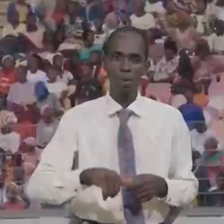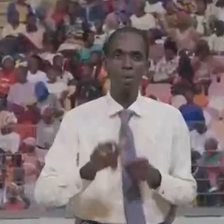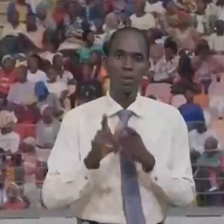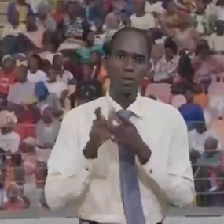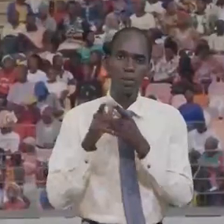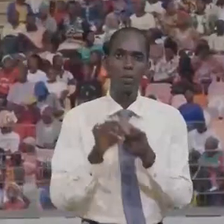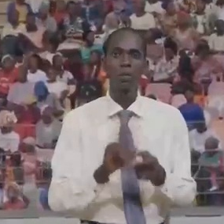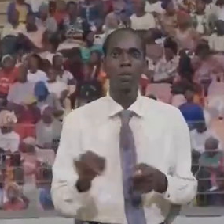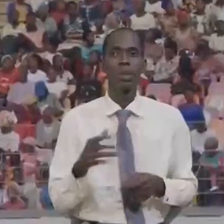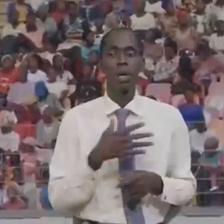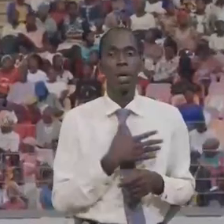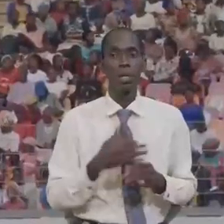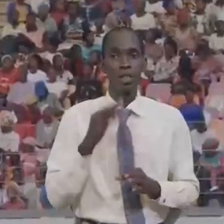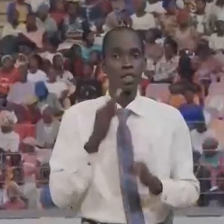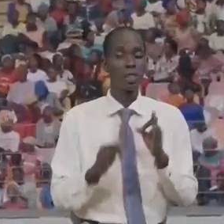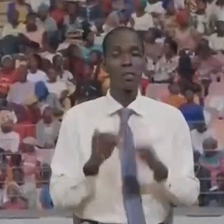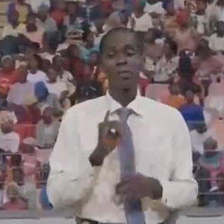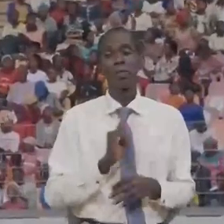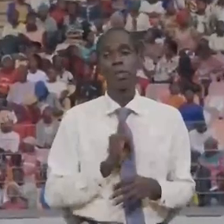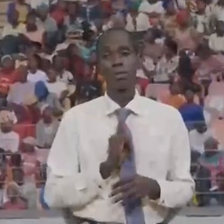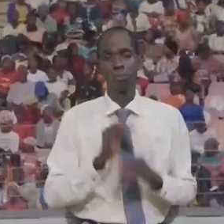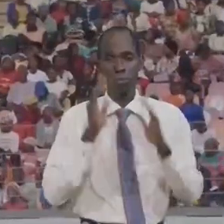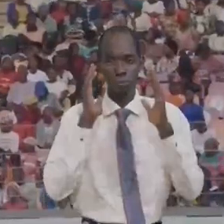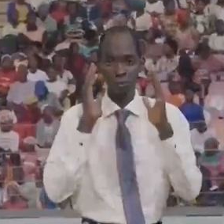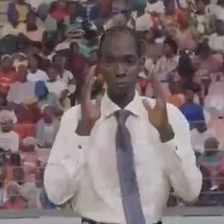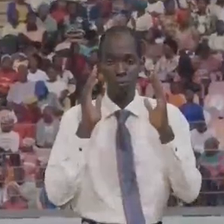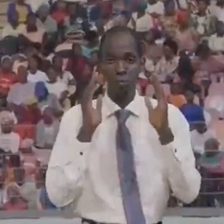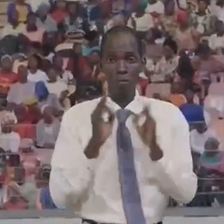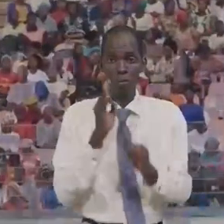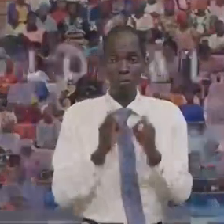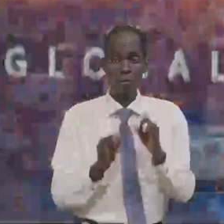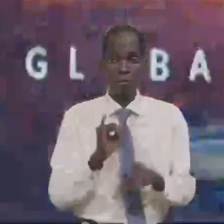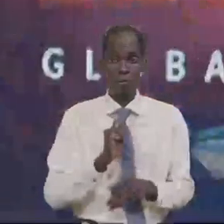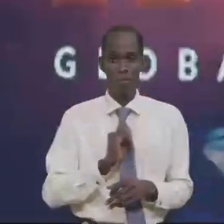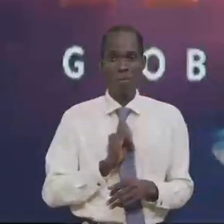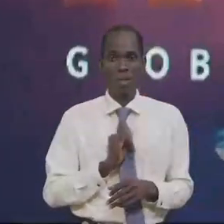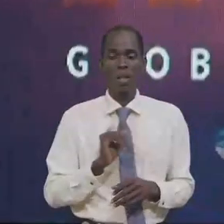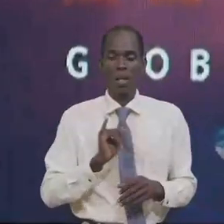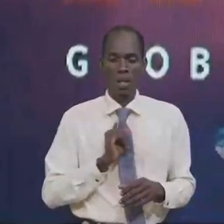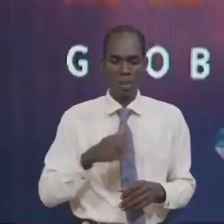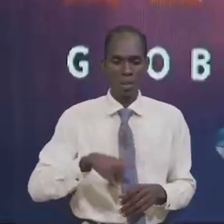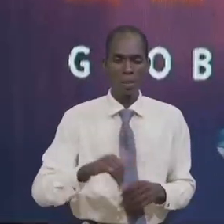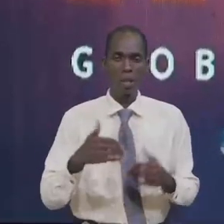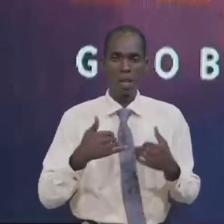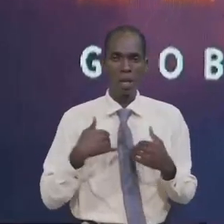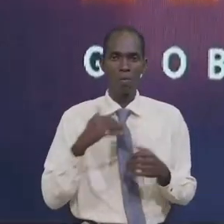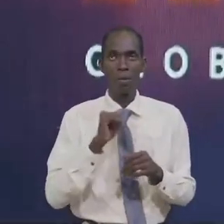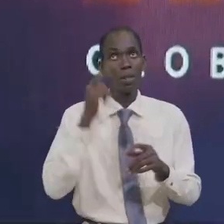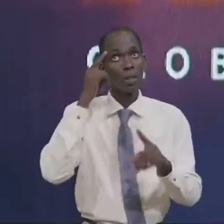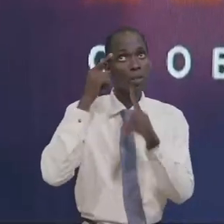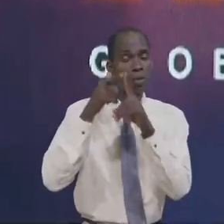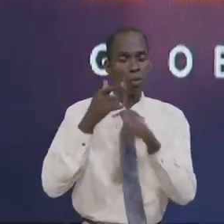et six mois regardez ici c'est moi j'ai un objectif j'ai la vision